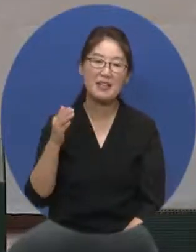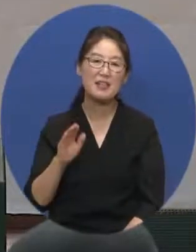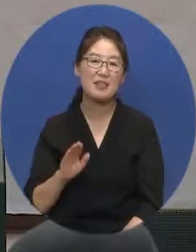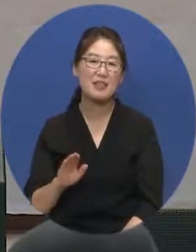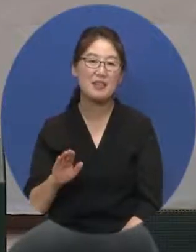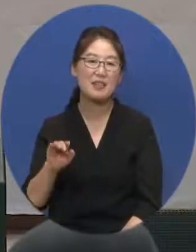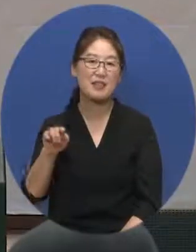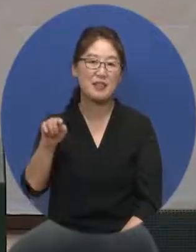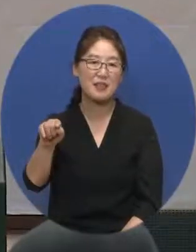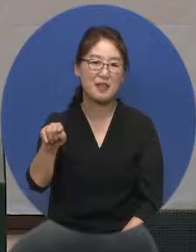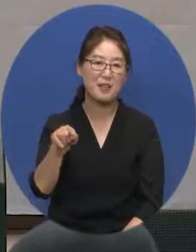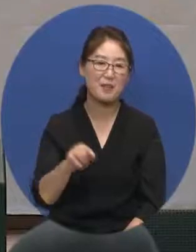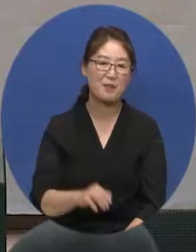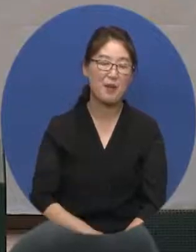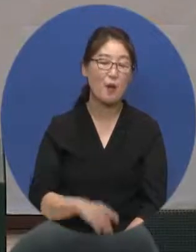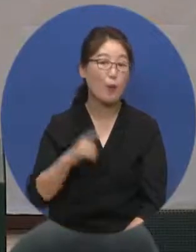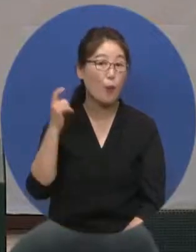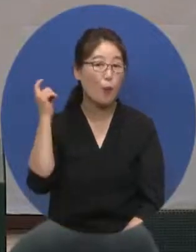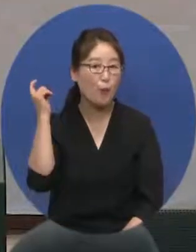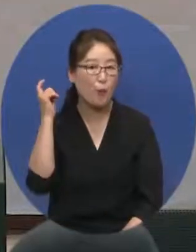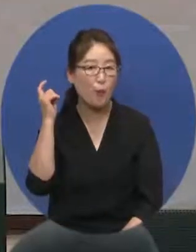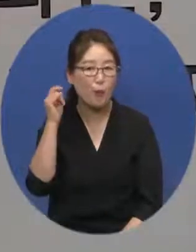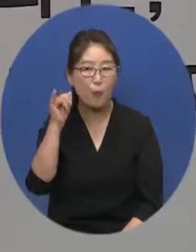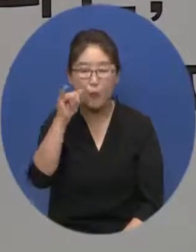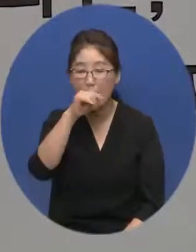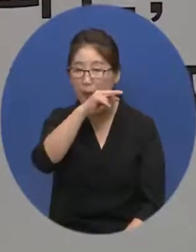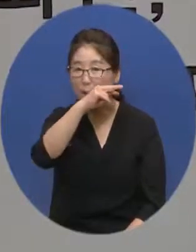소리 나고 향기 나면